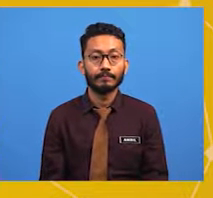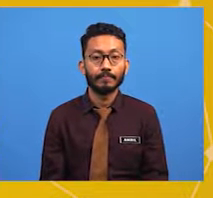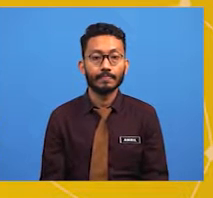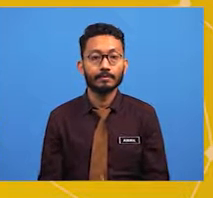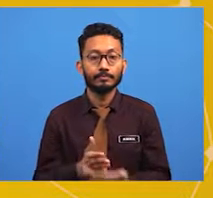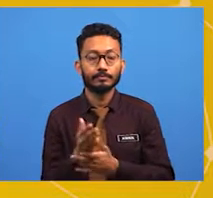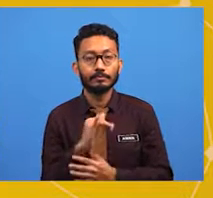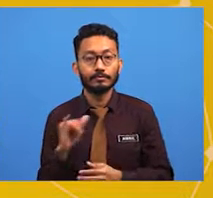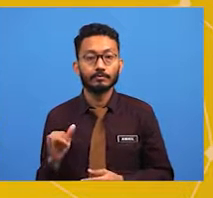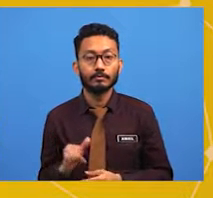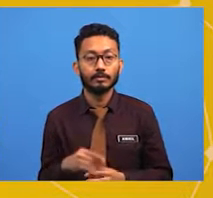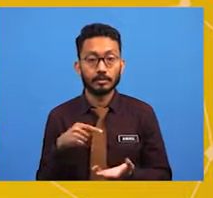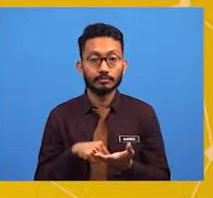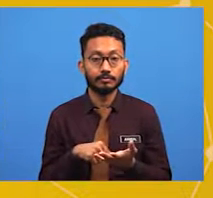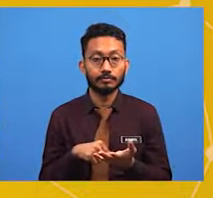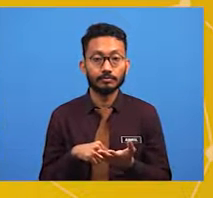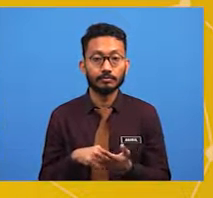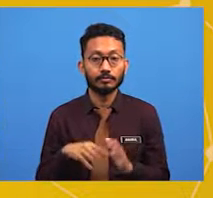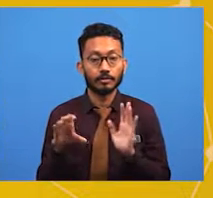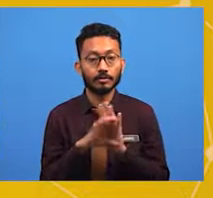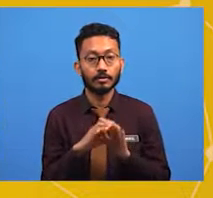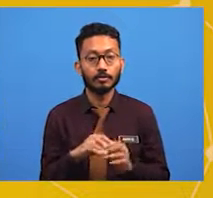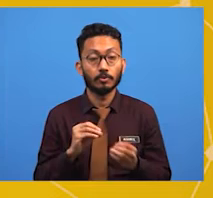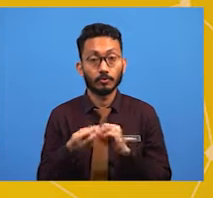Seterusnya, ini pula contoh yang kedua.